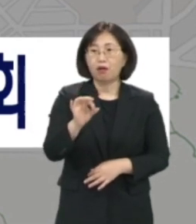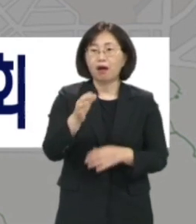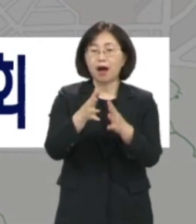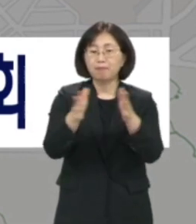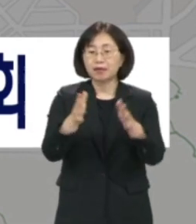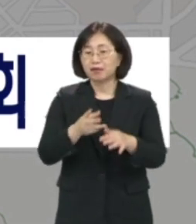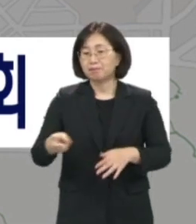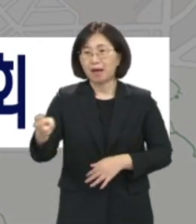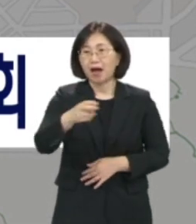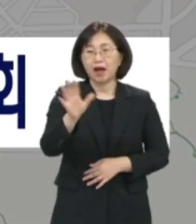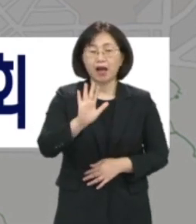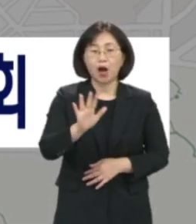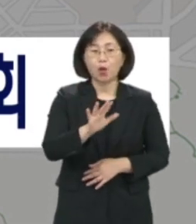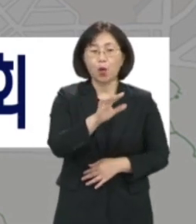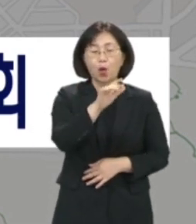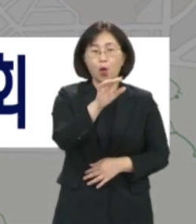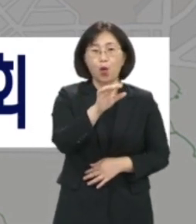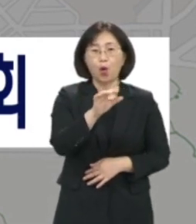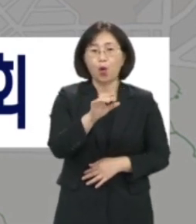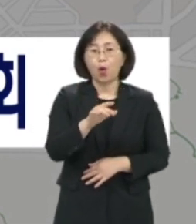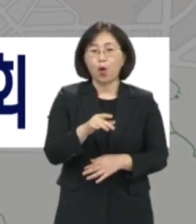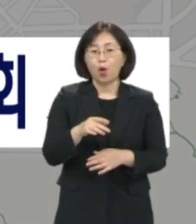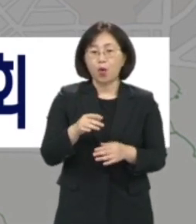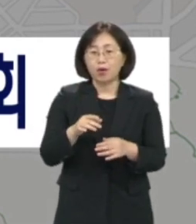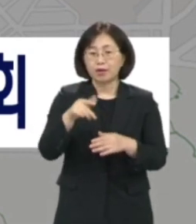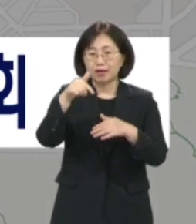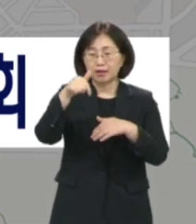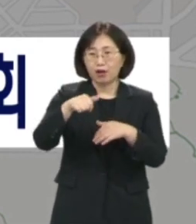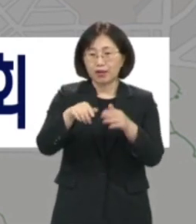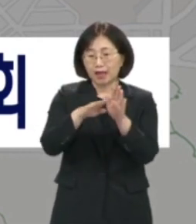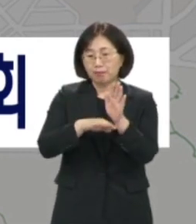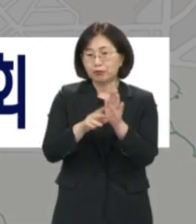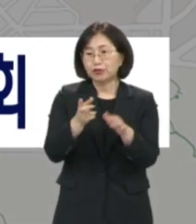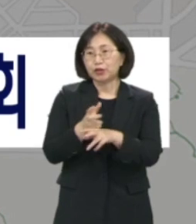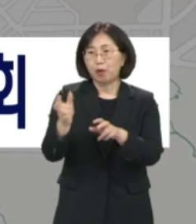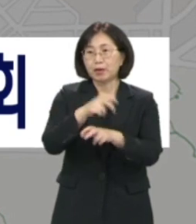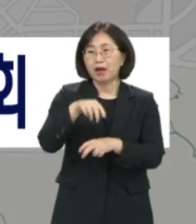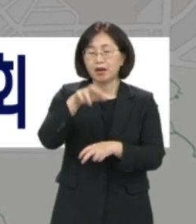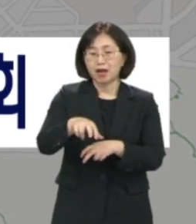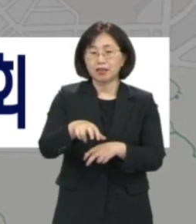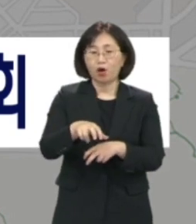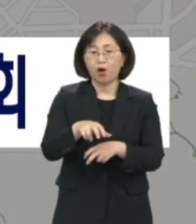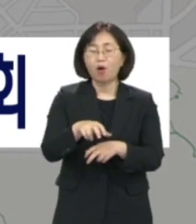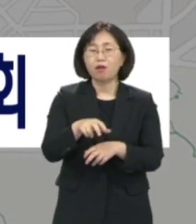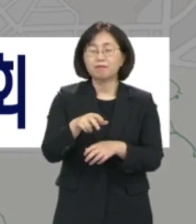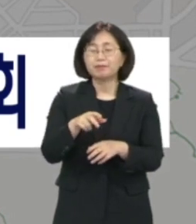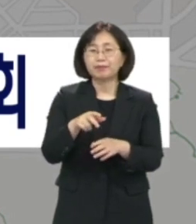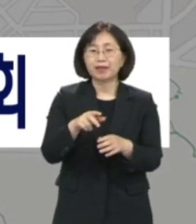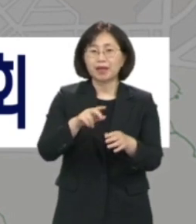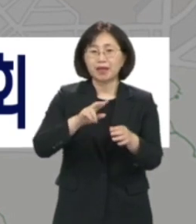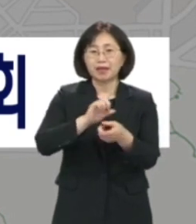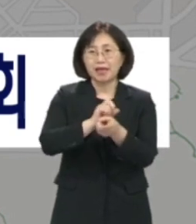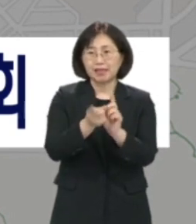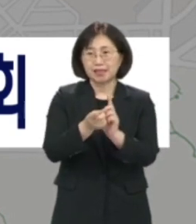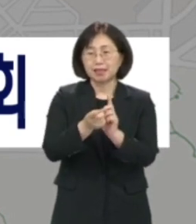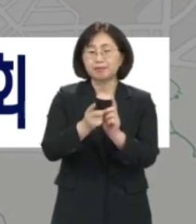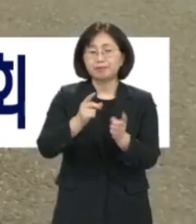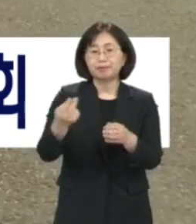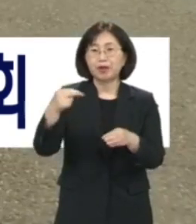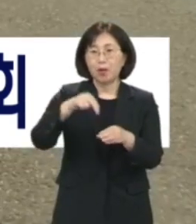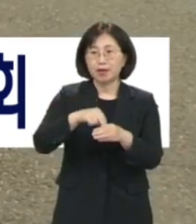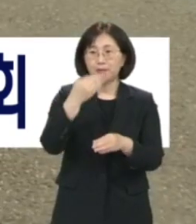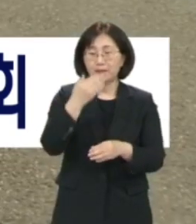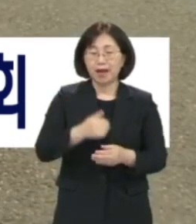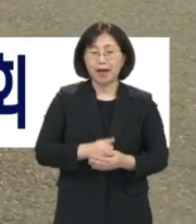은어송 아파트 종점행 이용 시민은 서남부 터미널 승강장에서 동일 노선을 무료로 환승할 수 있습니다